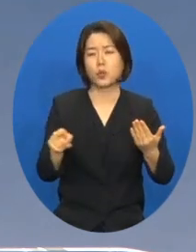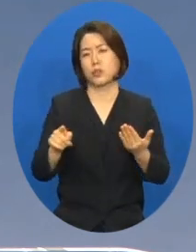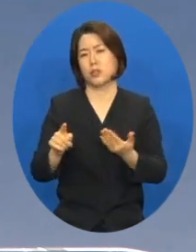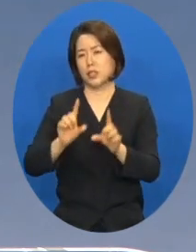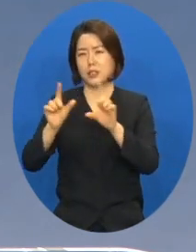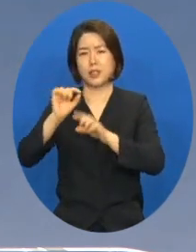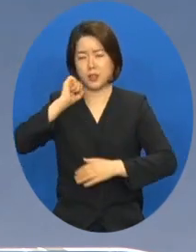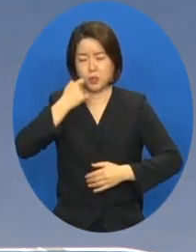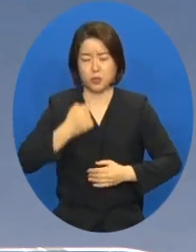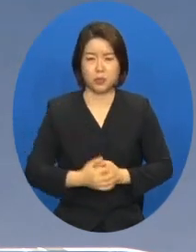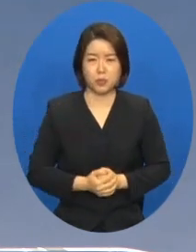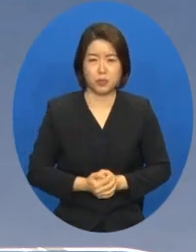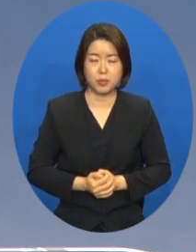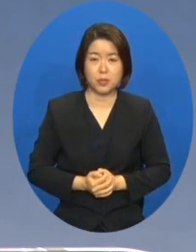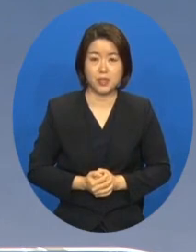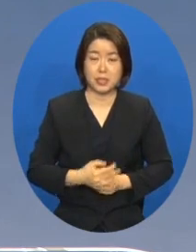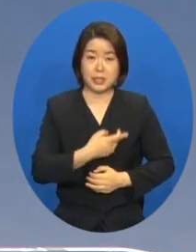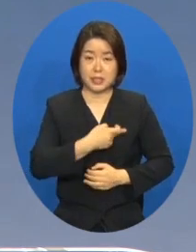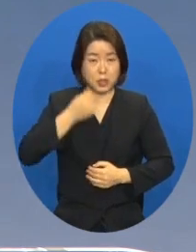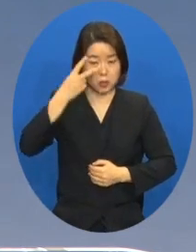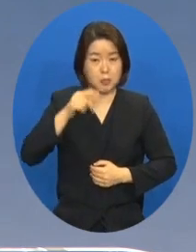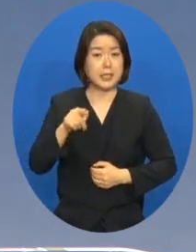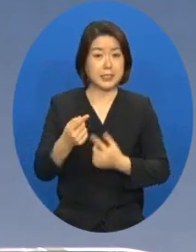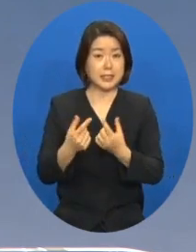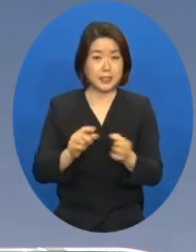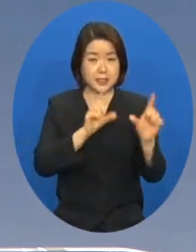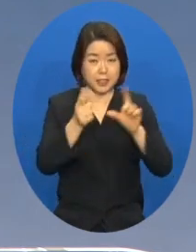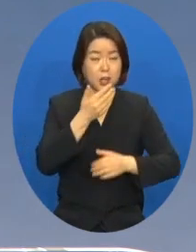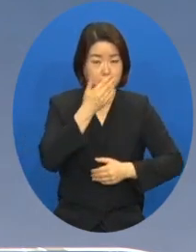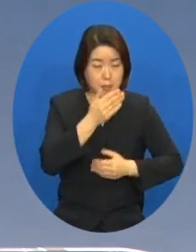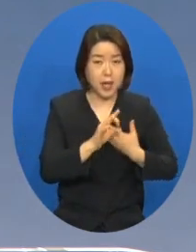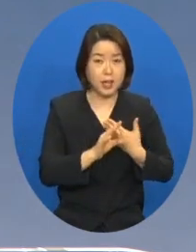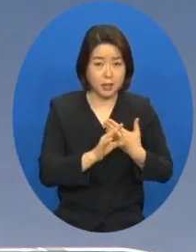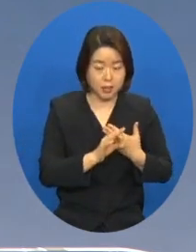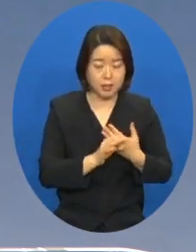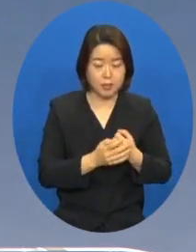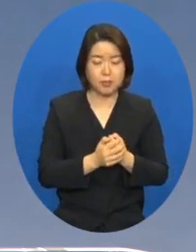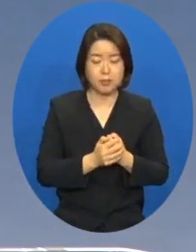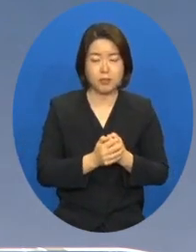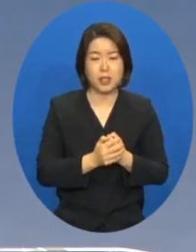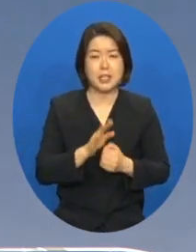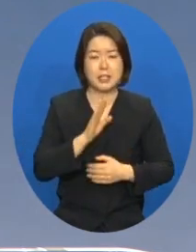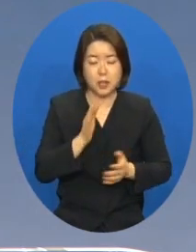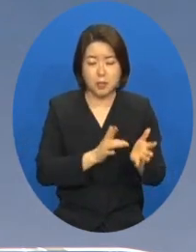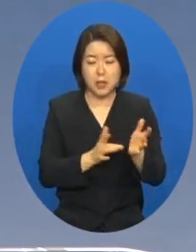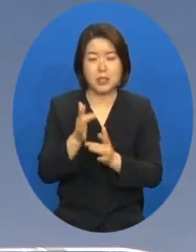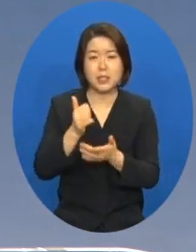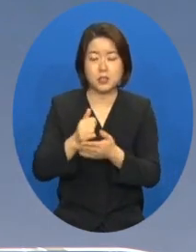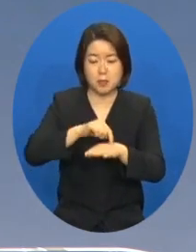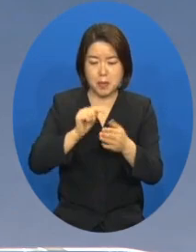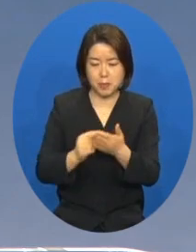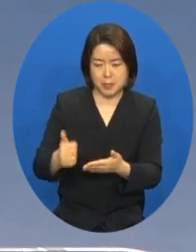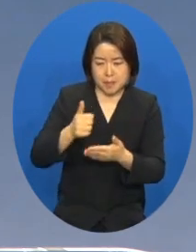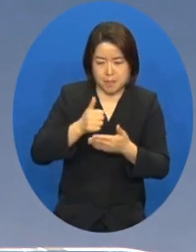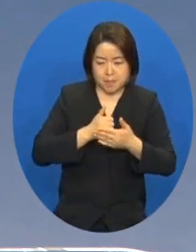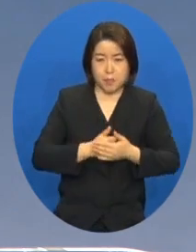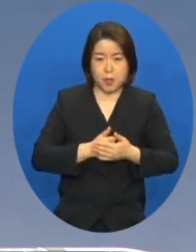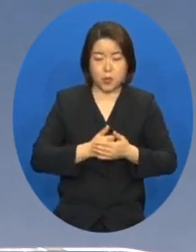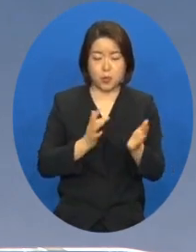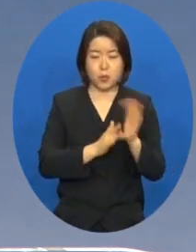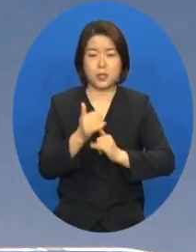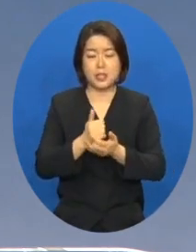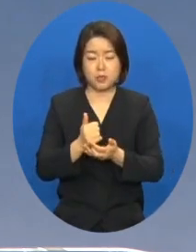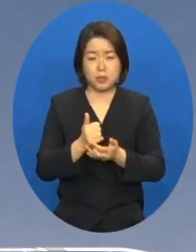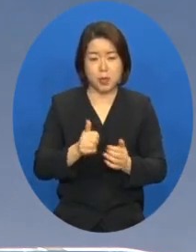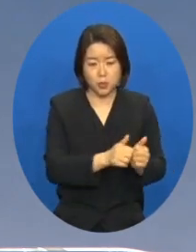없습니다. 사도 바울이 그렇게 살았던 것은 예수님을 정말 마음에 영접하고 예수님이 사도 바울과 동행하는